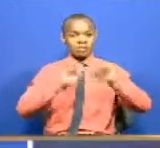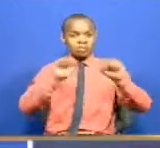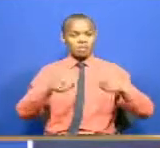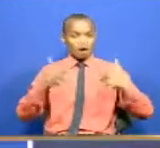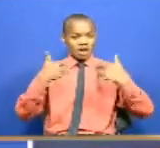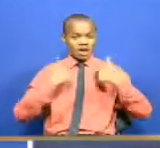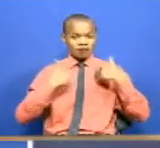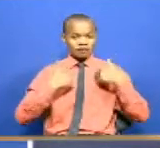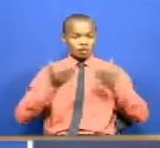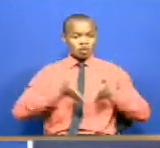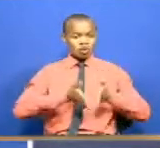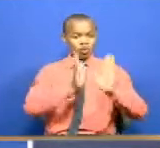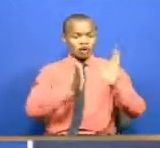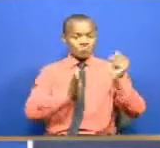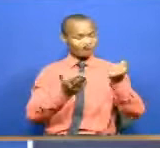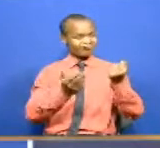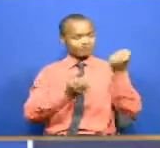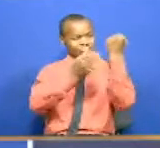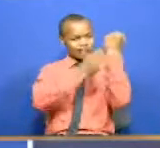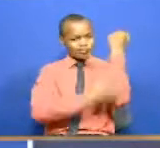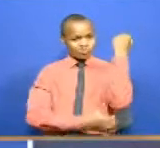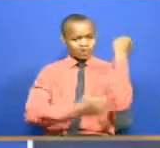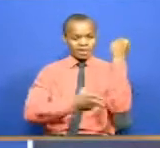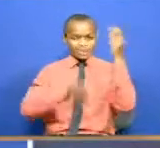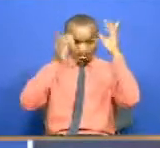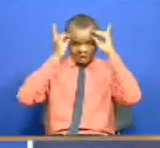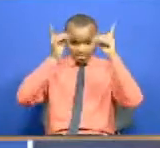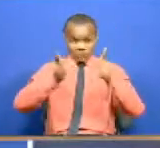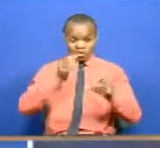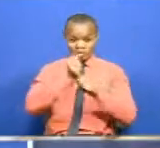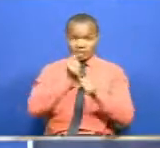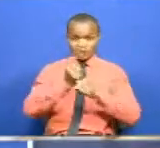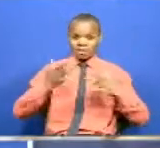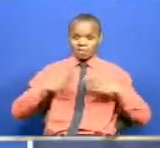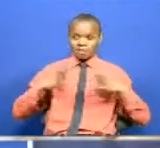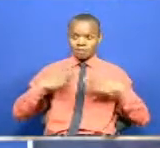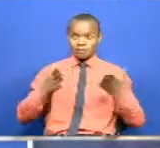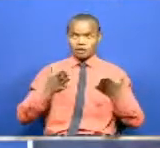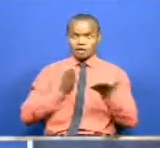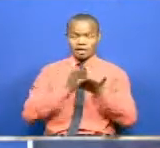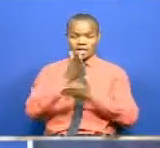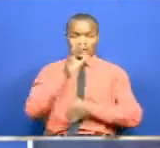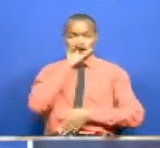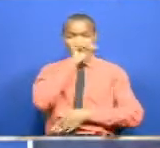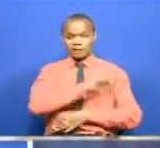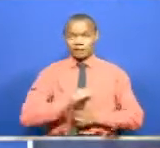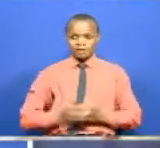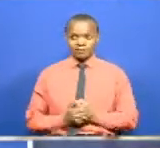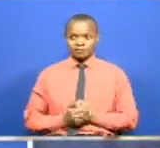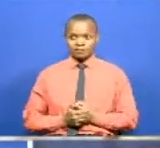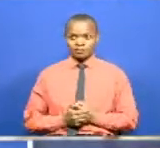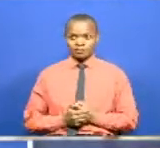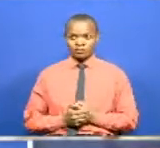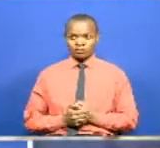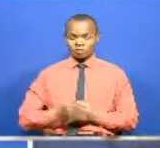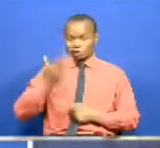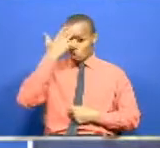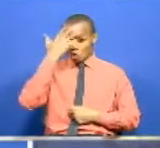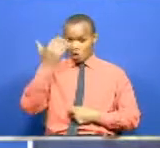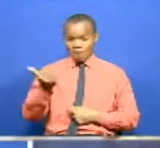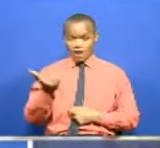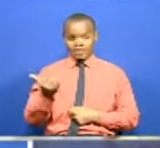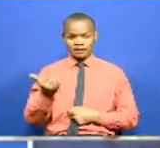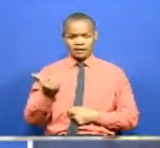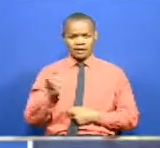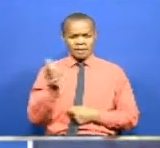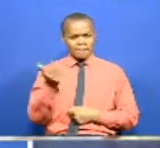kwa barabara mbovu, hatua iliyosababisha wakazi kukosa haki. Why did you provide this issue of reallocation